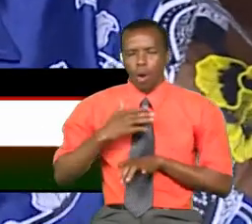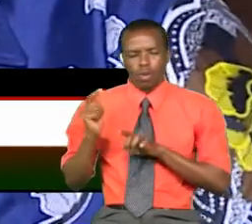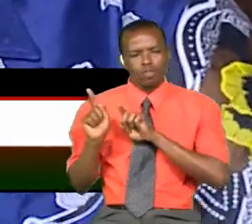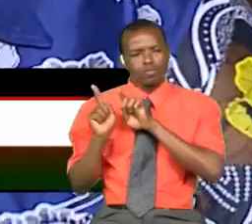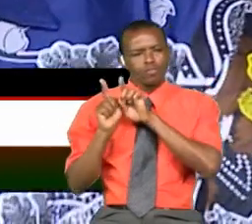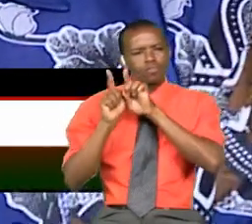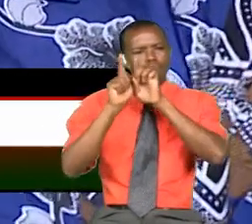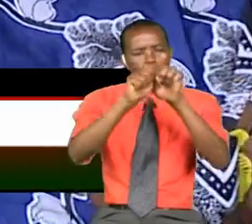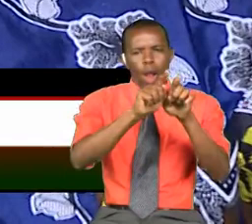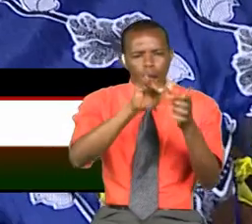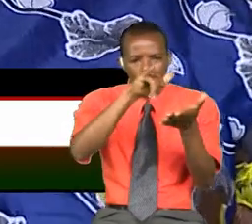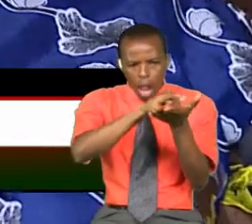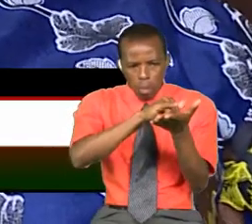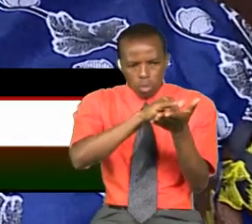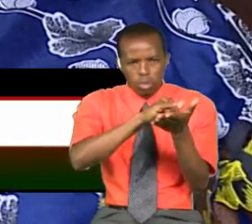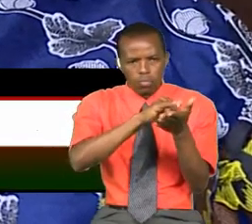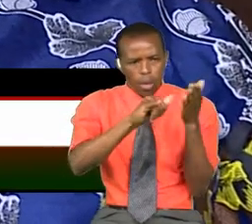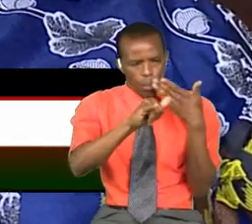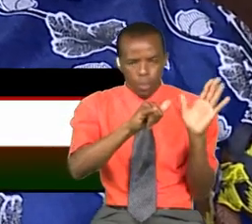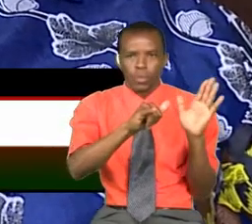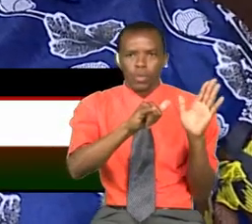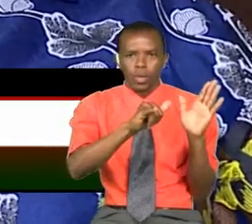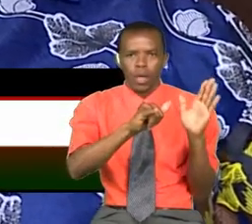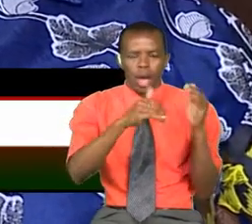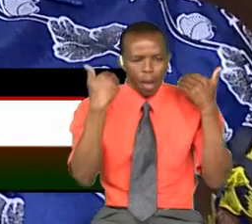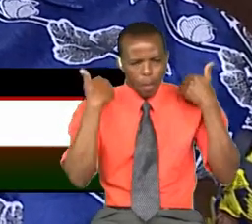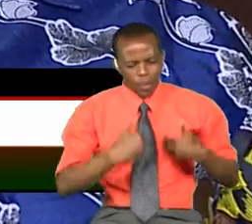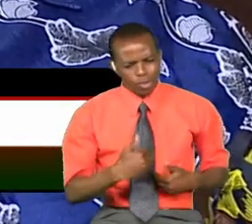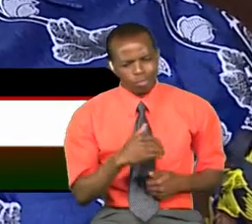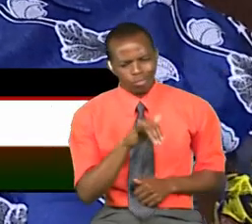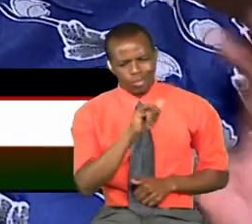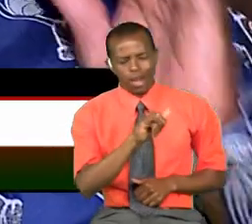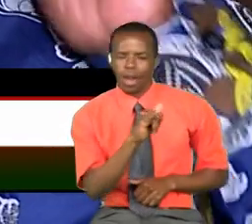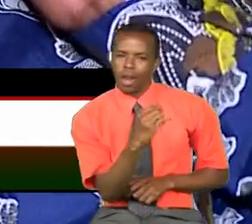ndege. Sasa mimi nikabakia peke yangu.